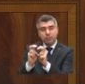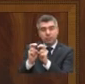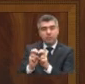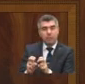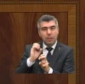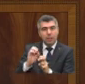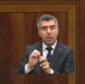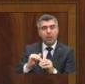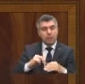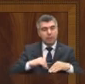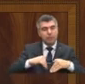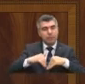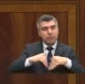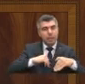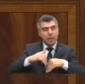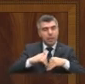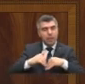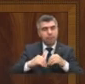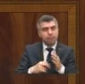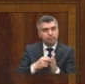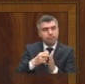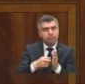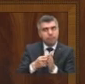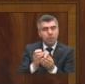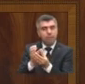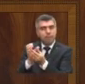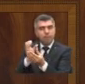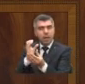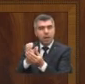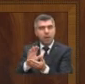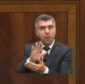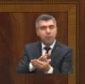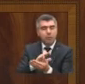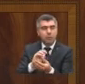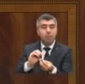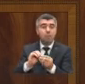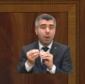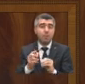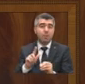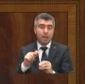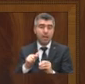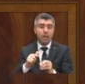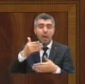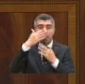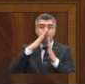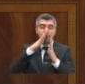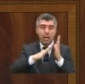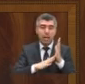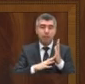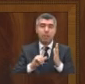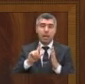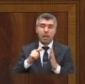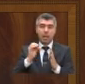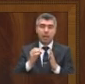لوجيستيك من تقديم الخدمات المنوطة به على الوجه المطلوب، رغم ما يتوفر عليه المغرب